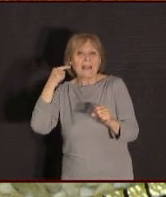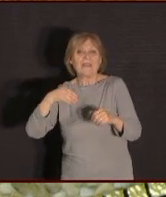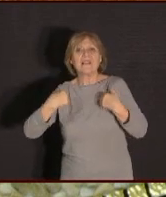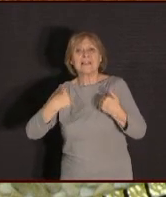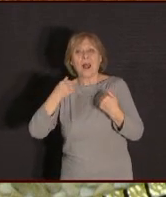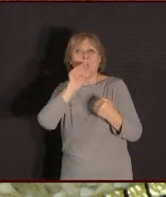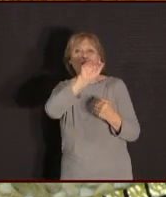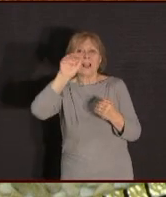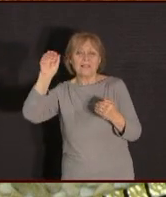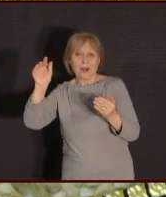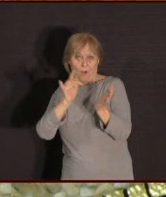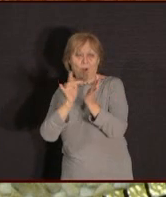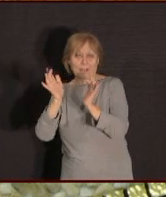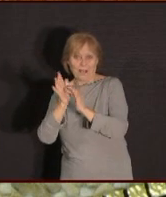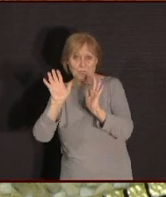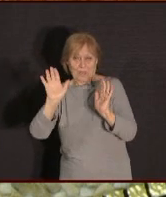oznanilo Jezusa Kristusa.